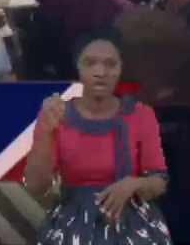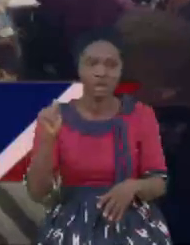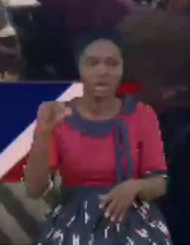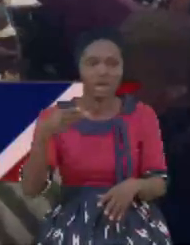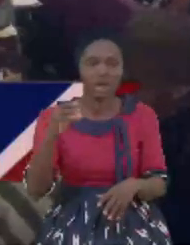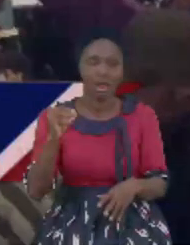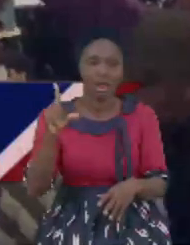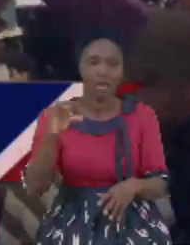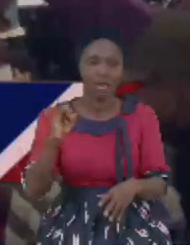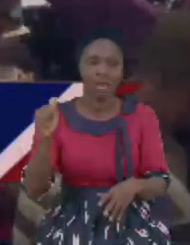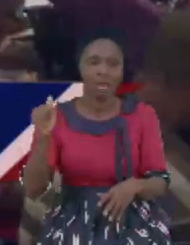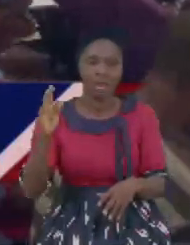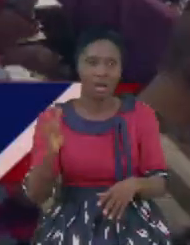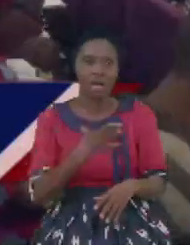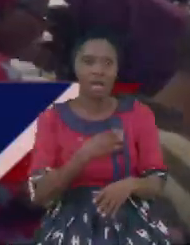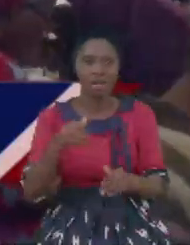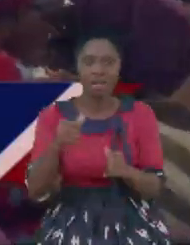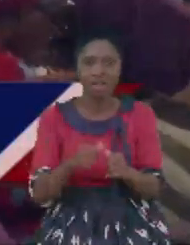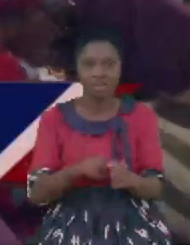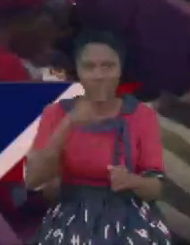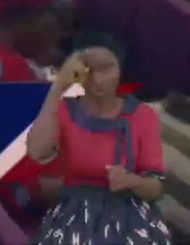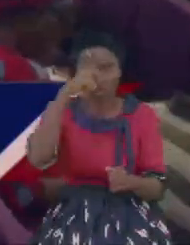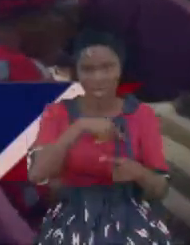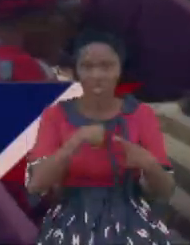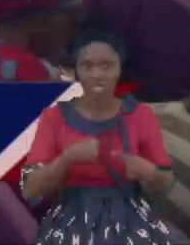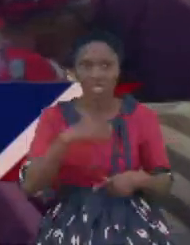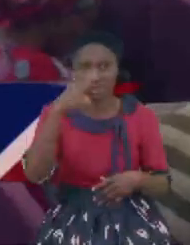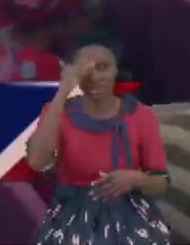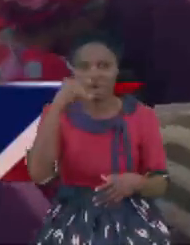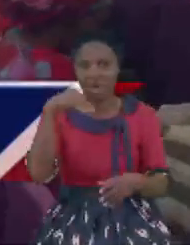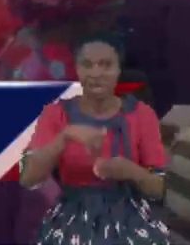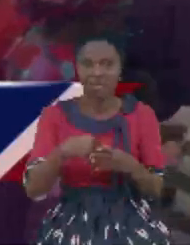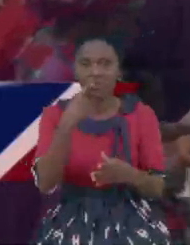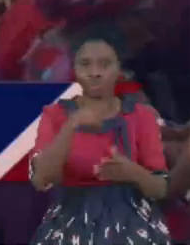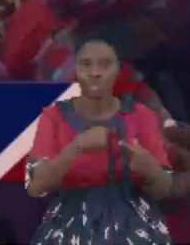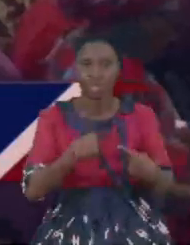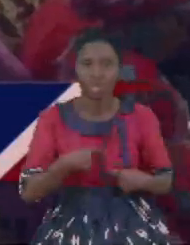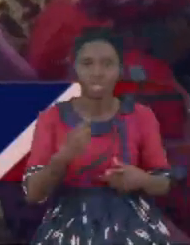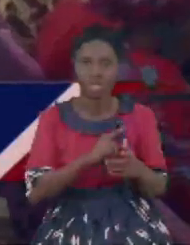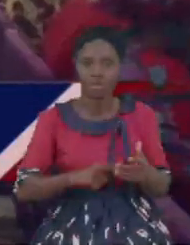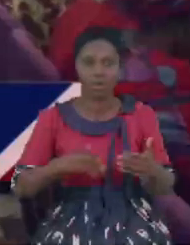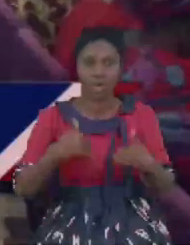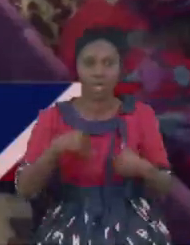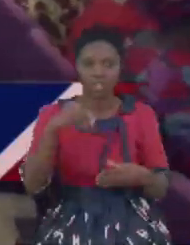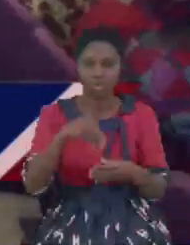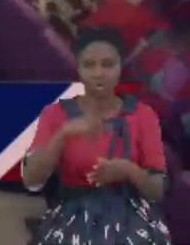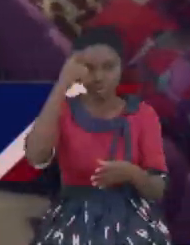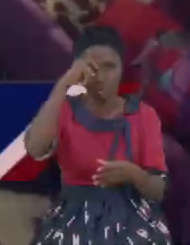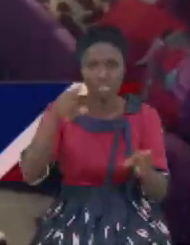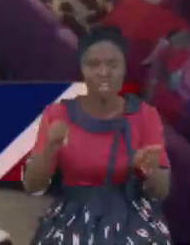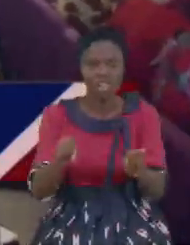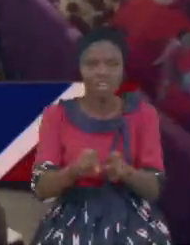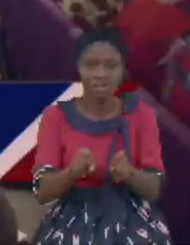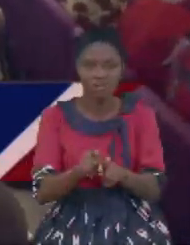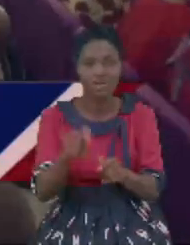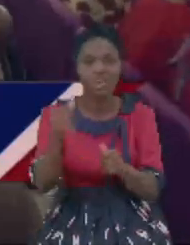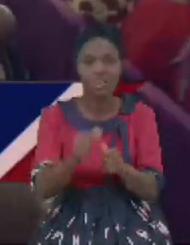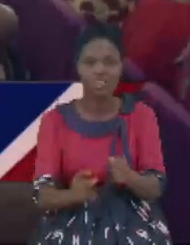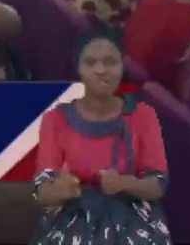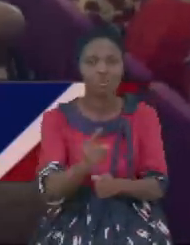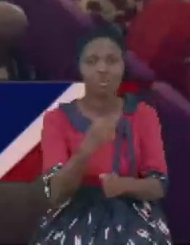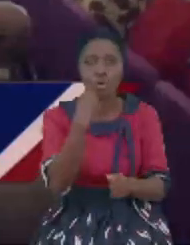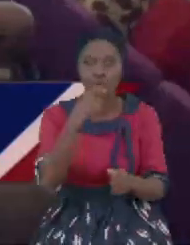hommes habiles dans l'esprit desquels l'Éternel avait mis de l'intelligence, tous ceux